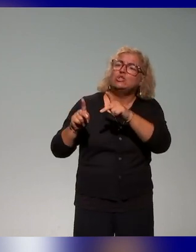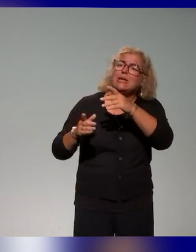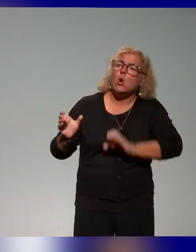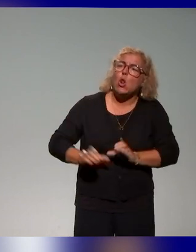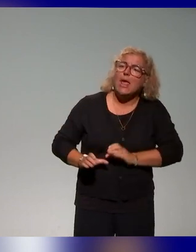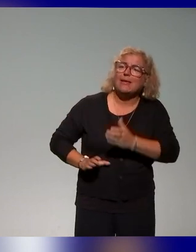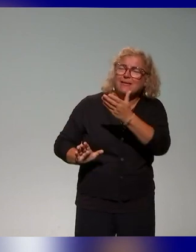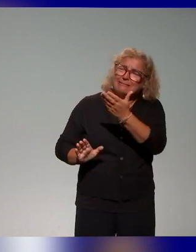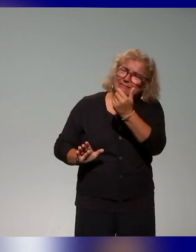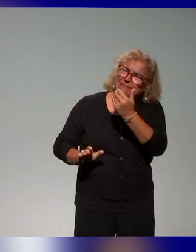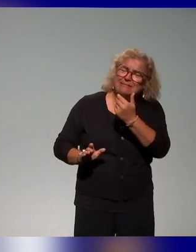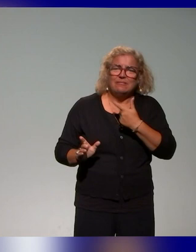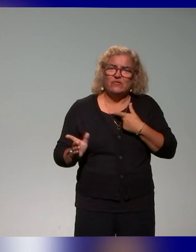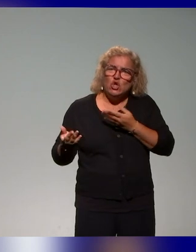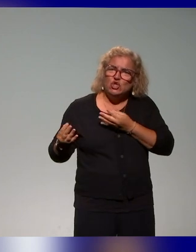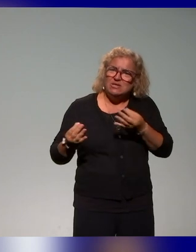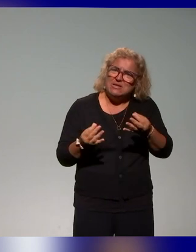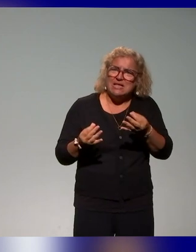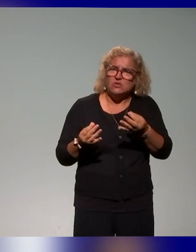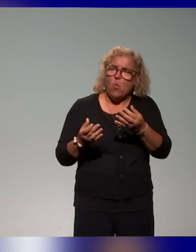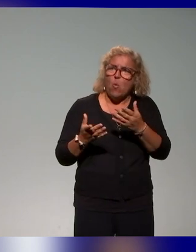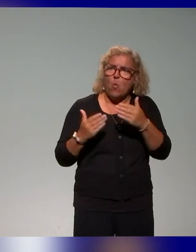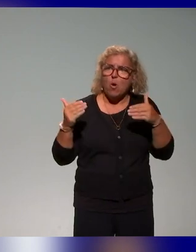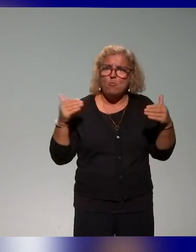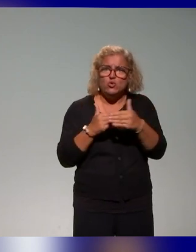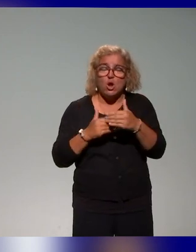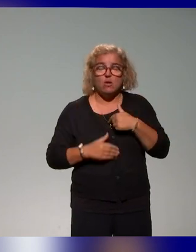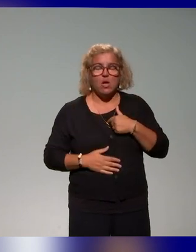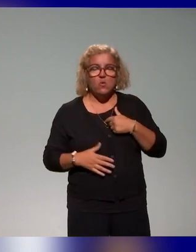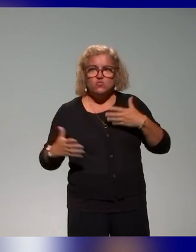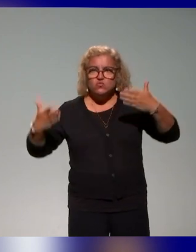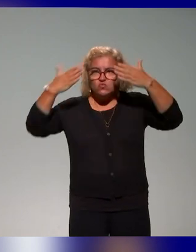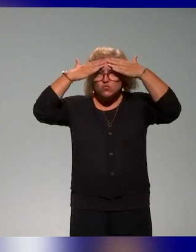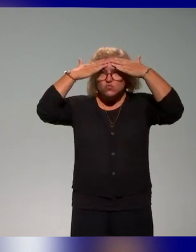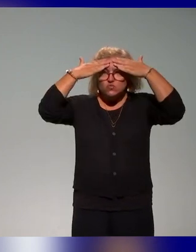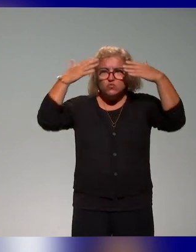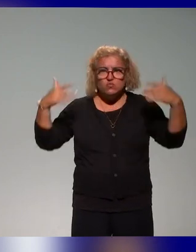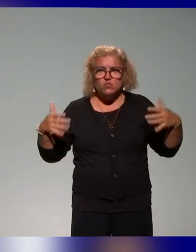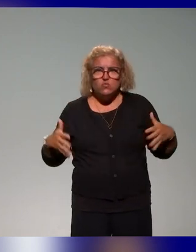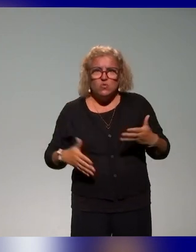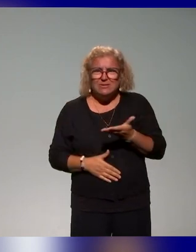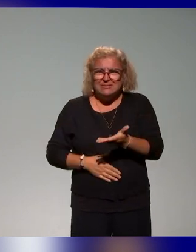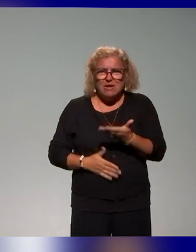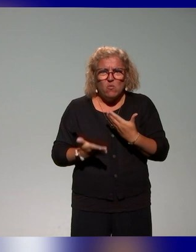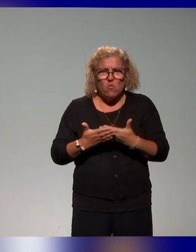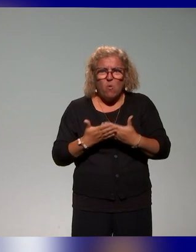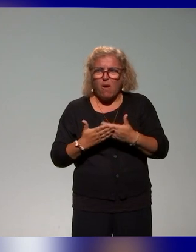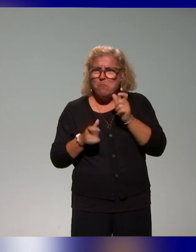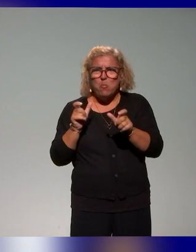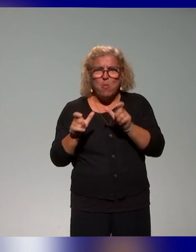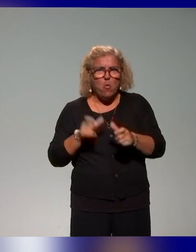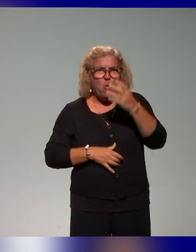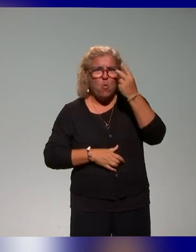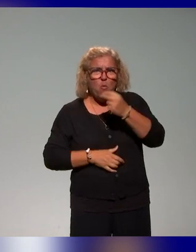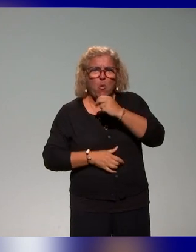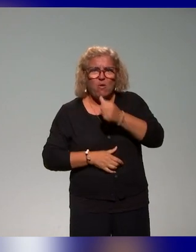faire une initiation à Moodle, je suis parti en me disant, oh là là, qu'est-ce que c'est que cette usine à gaz ? Qu'est-ce que c'est que ce truc-là avec des termes que je ne comprenais